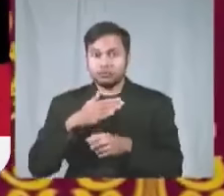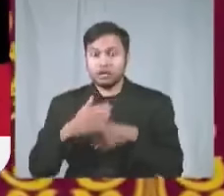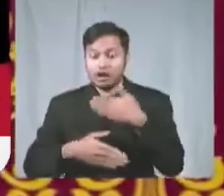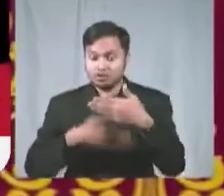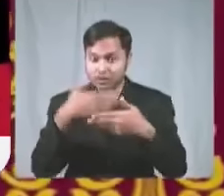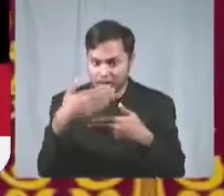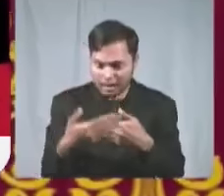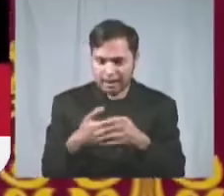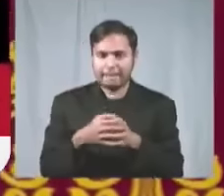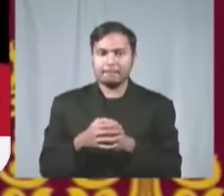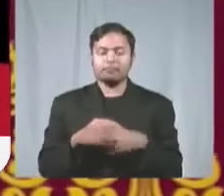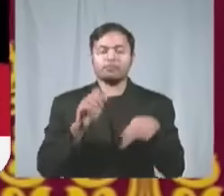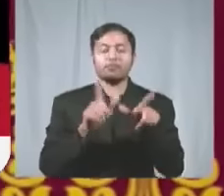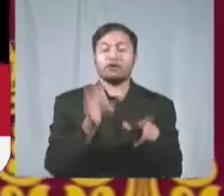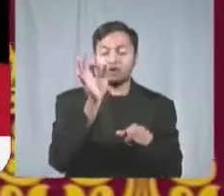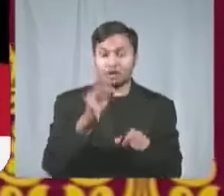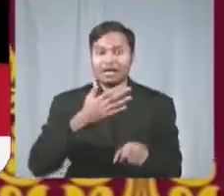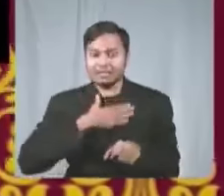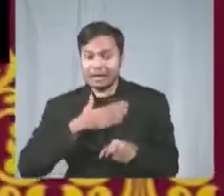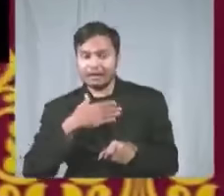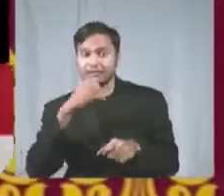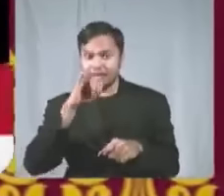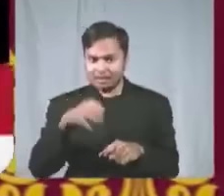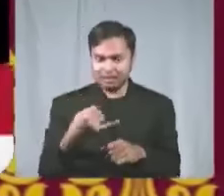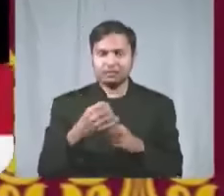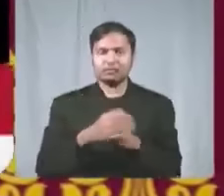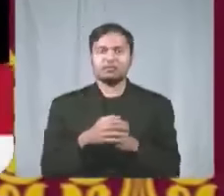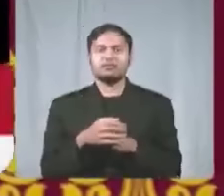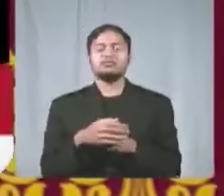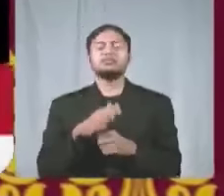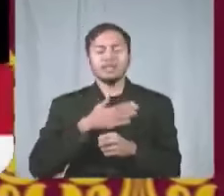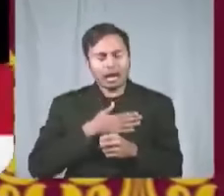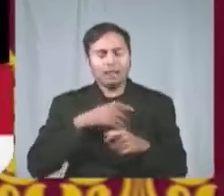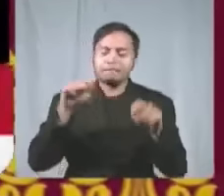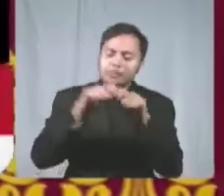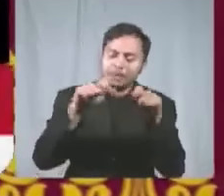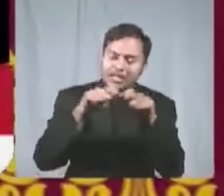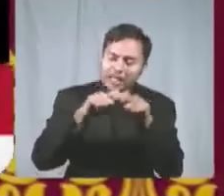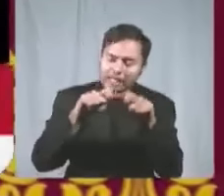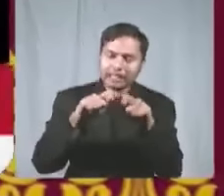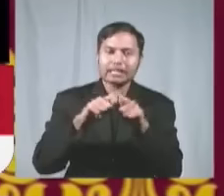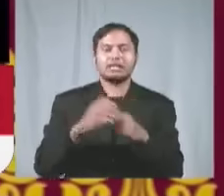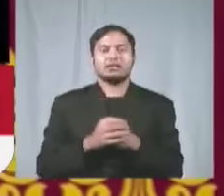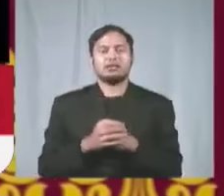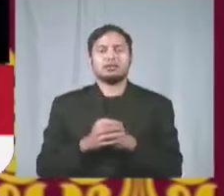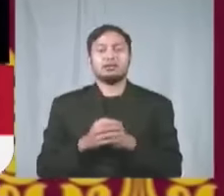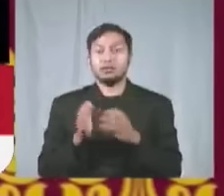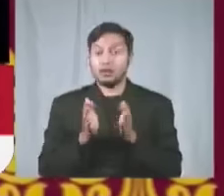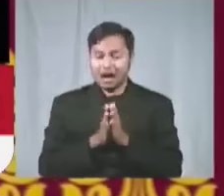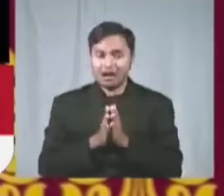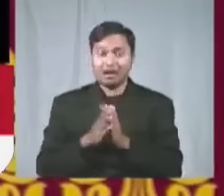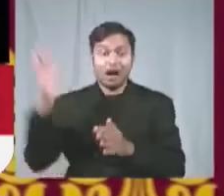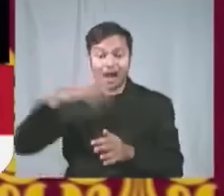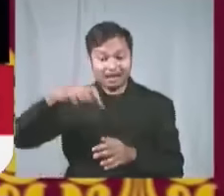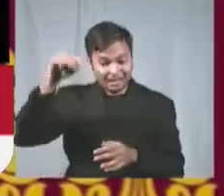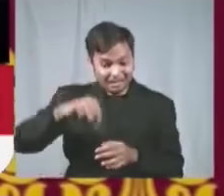Pas saya masuk kita benahi TPA-nya dari open dumping menjadi sanitary landfill. Hari ini kita mendapat penghargaan dari